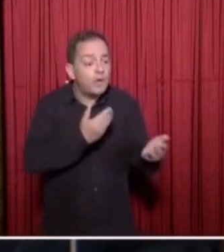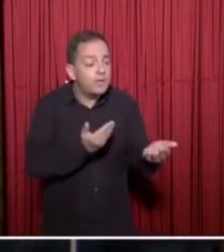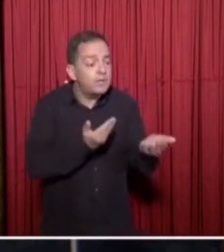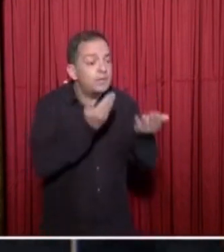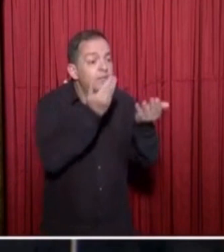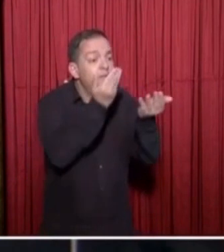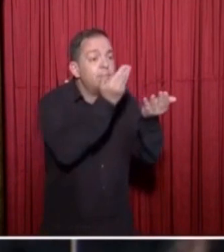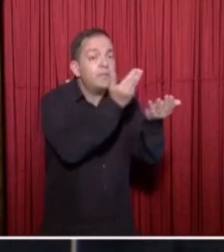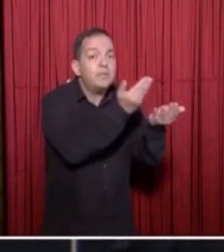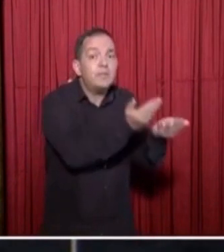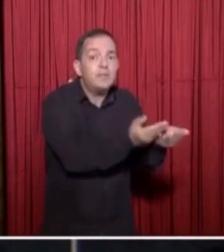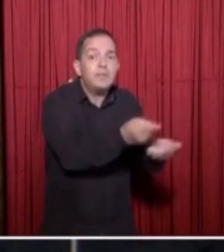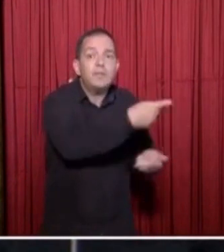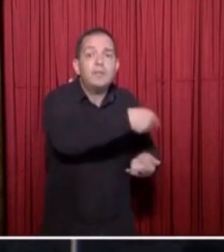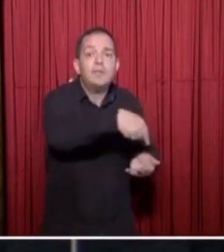χείρας της